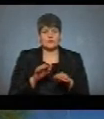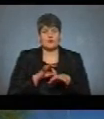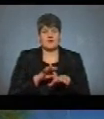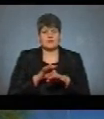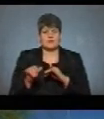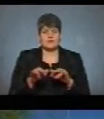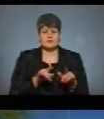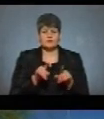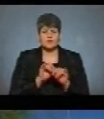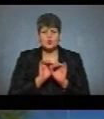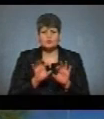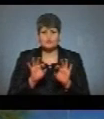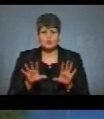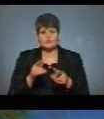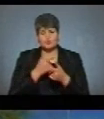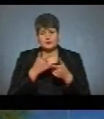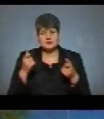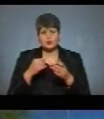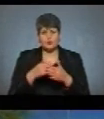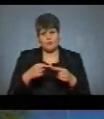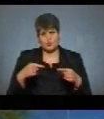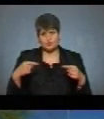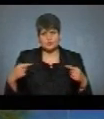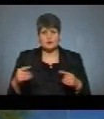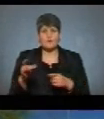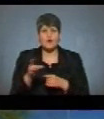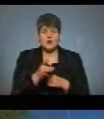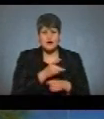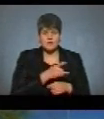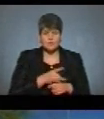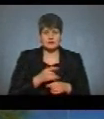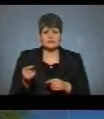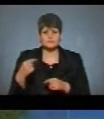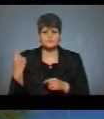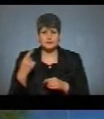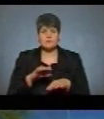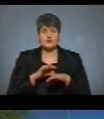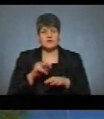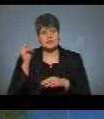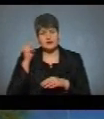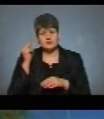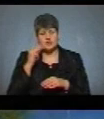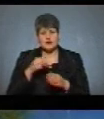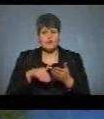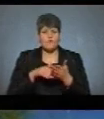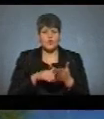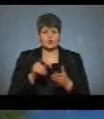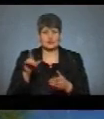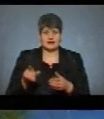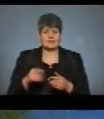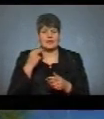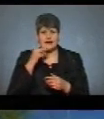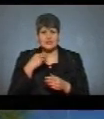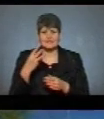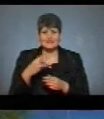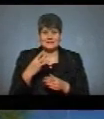серця». Вони розповсюджують інформаційну продукцію по районах і вищих навчальних закладах Тернопільщини, проводять навчання волонтерів. Для кращих 30